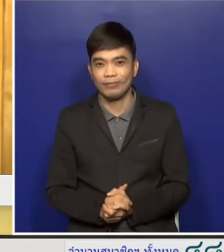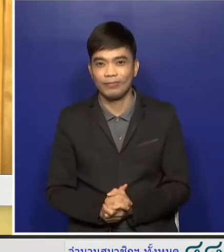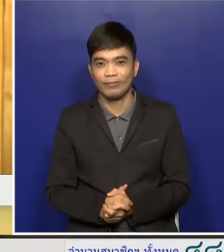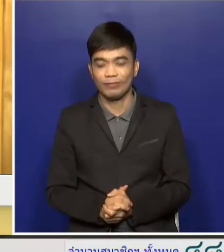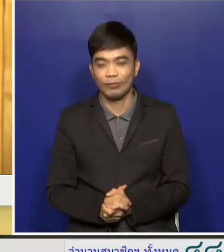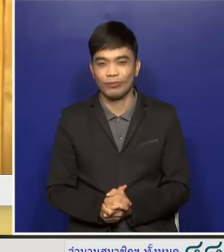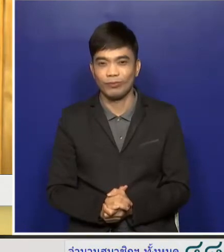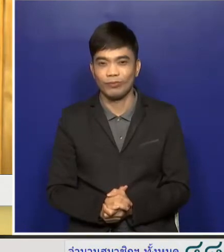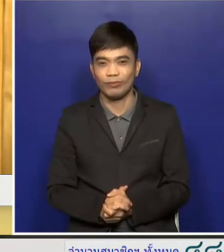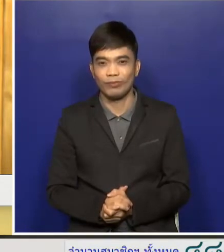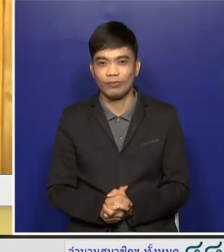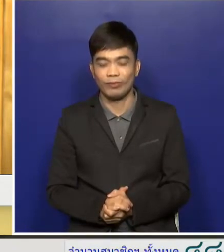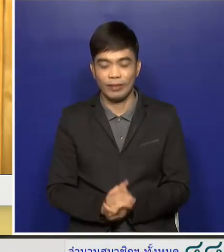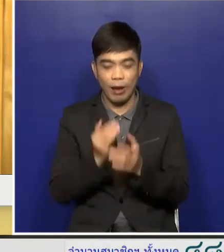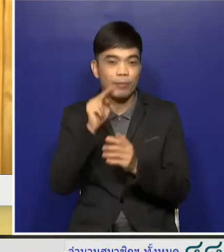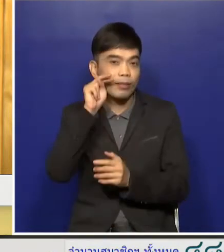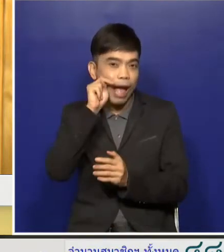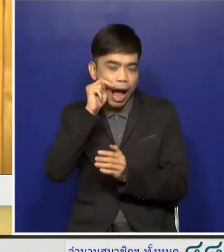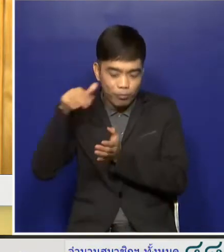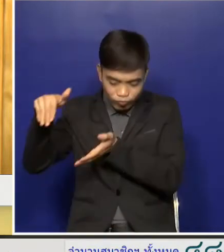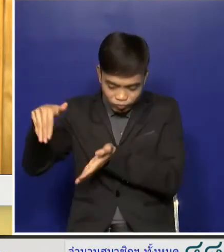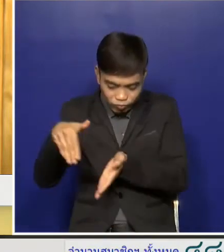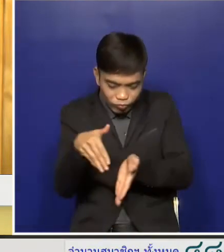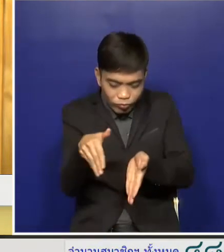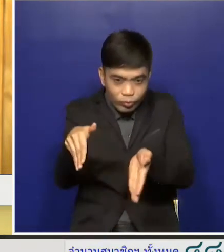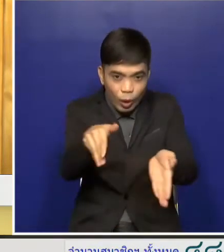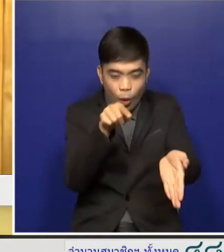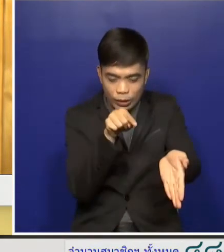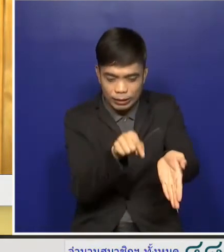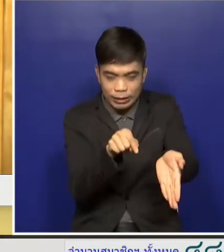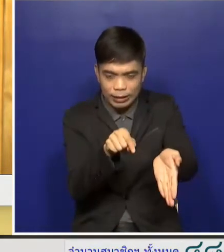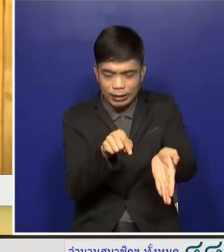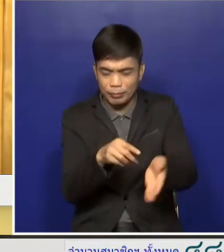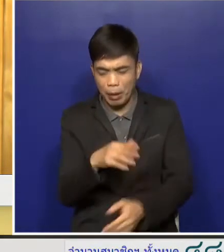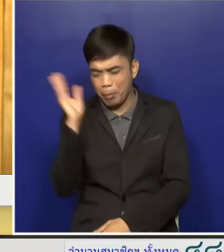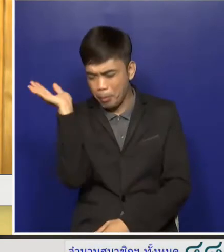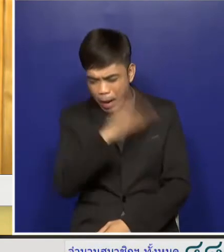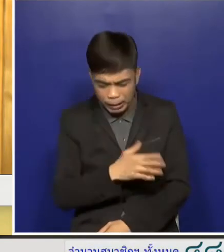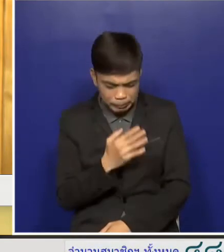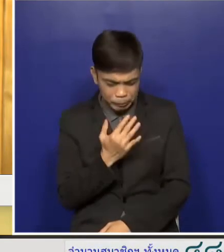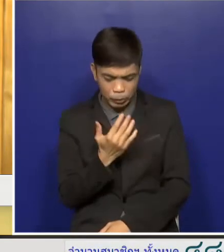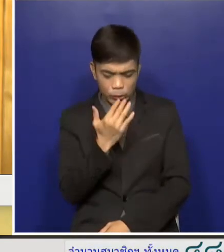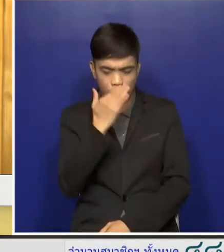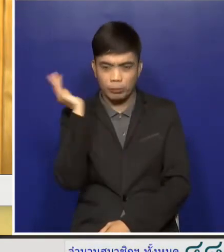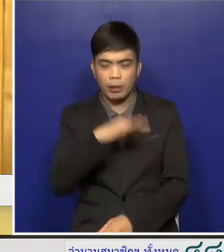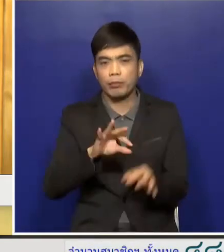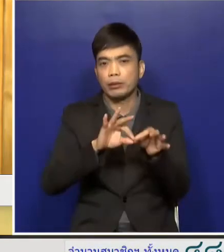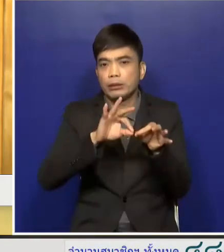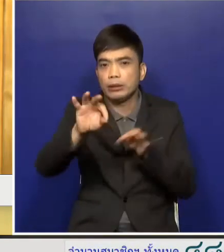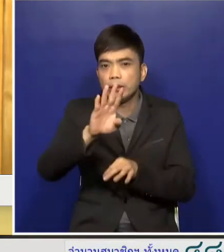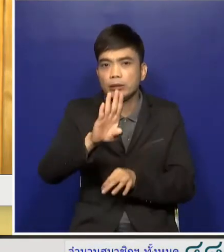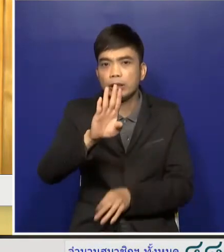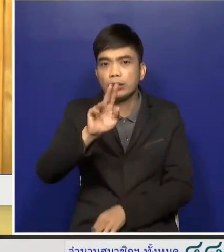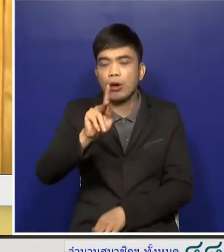มีคลองน้ำที่เหม็นมากอยู่ข้างเทศบาลนะครับประมาณ4กิโลเมตรนะครับทางเทศบ